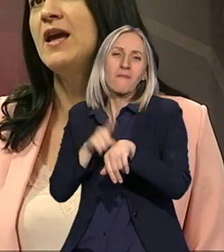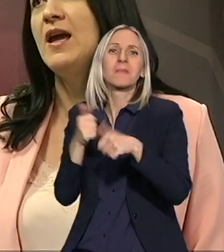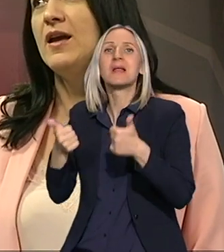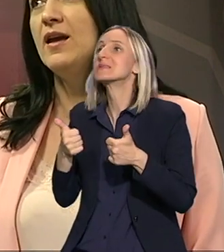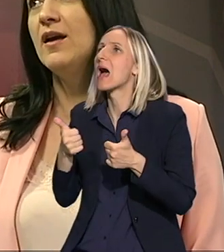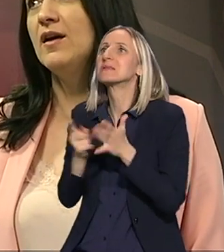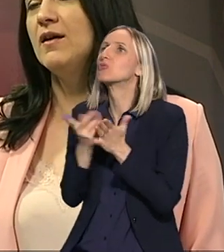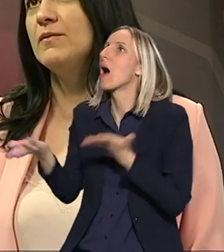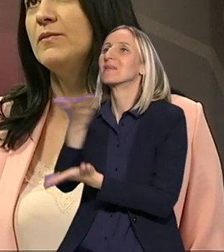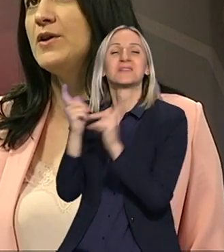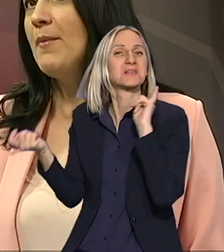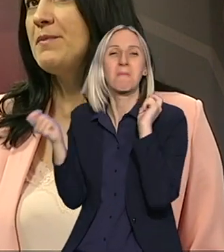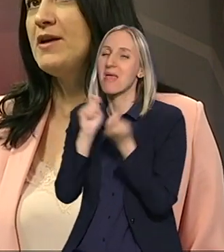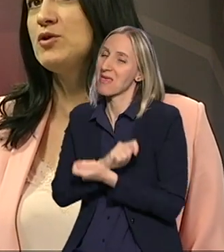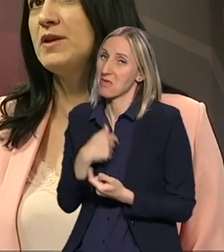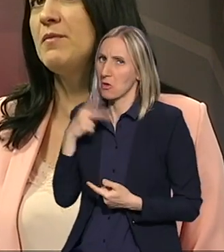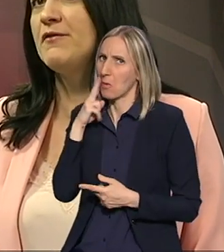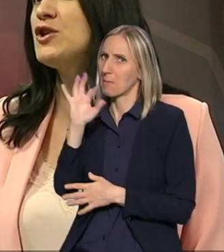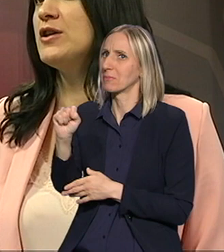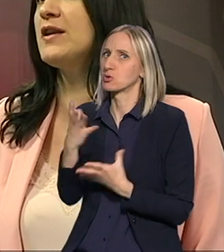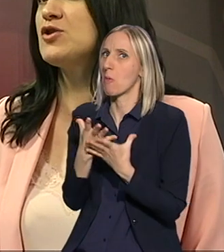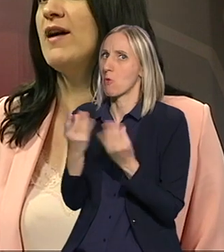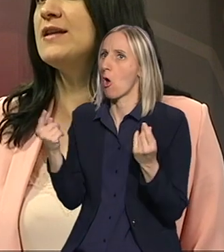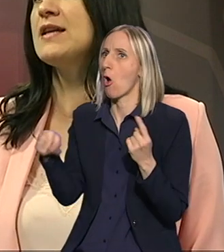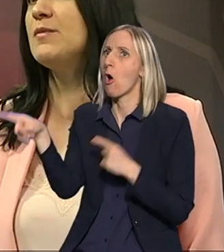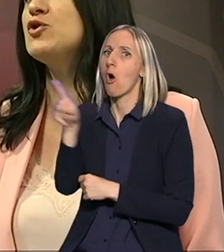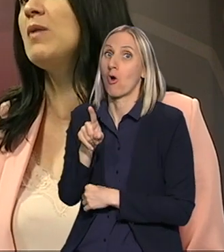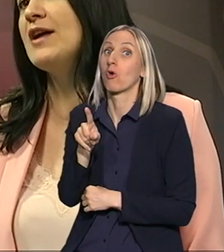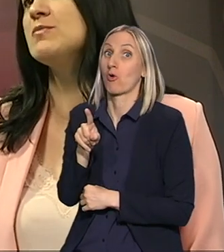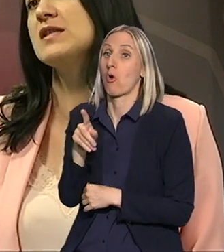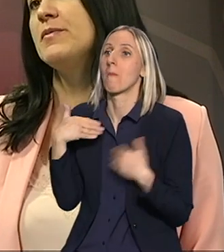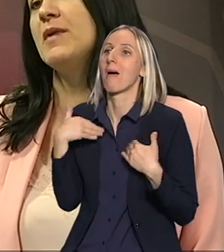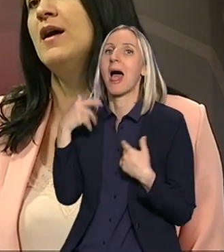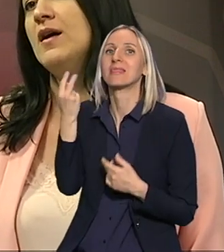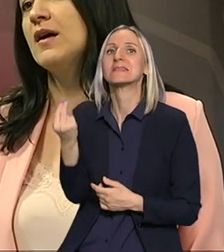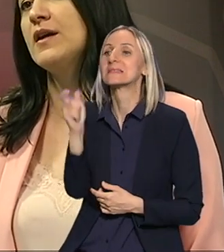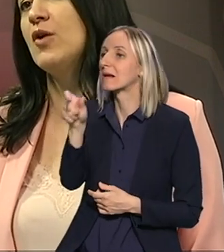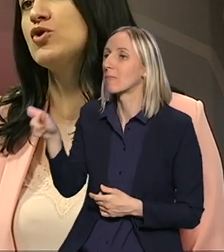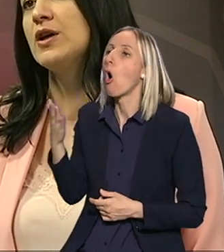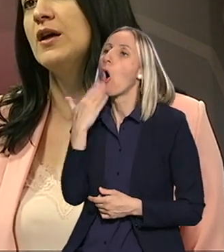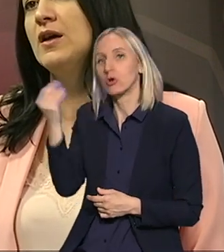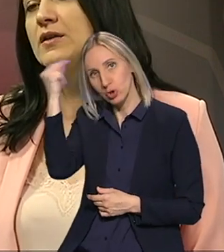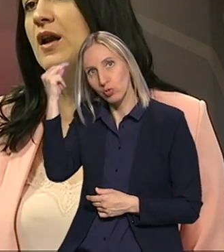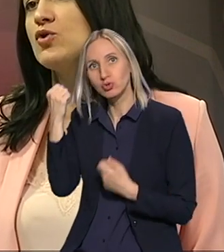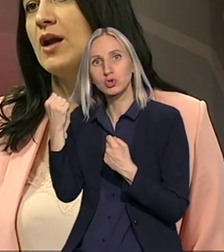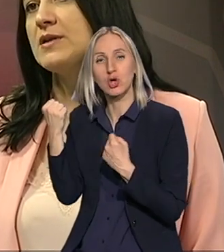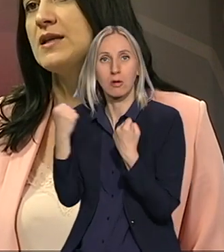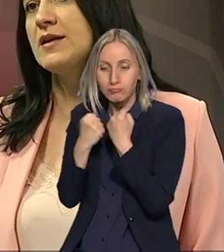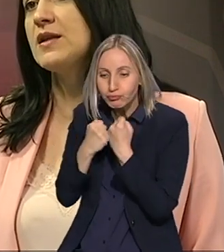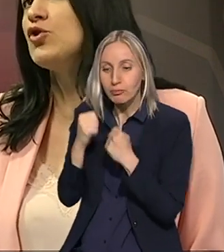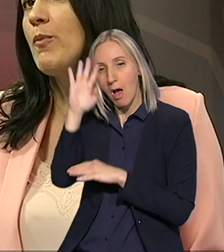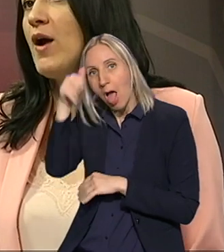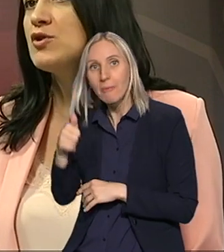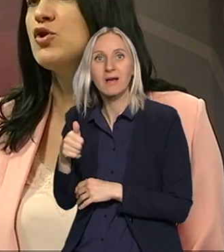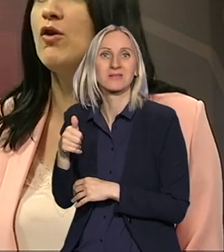se ja primećujem da ima više interesovanja sada među mlađim Srbima da nauče albanski